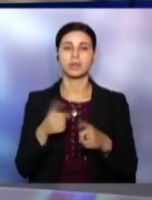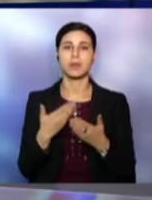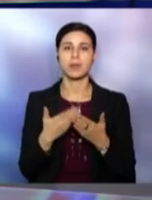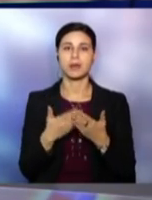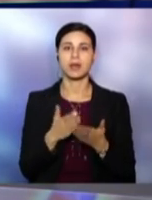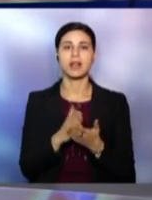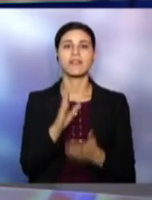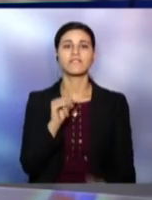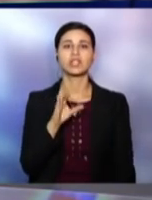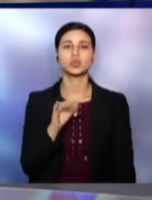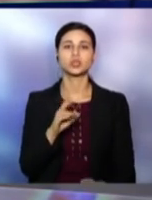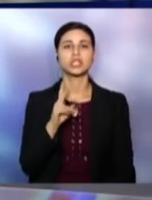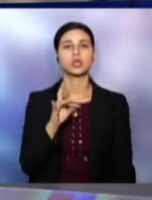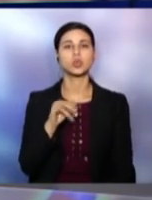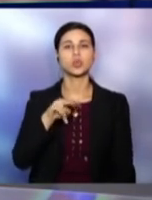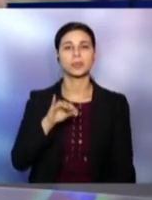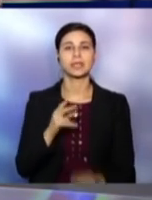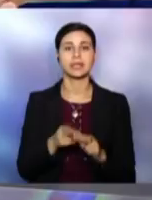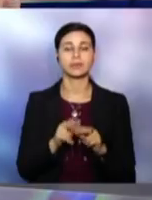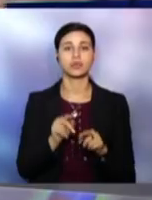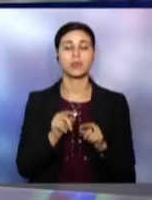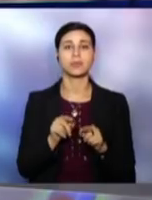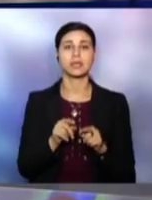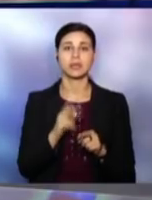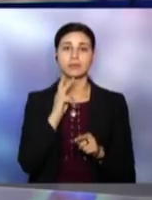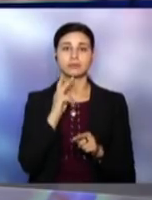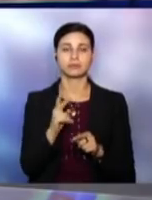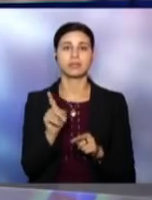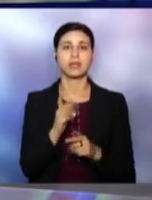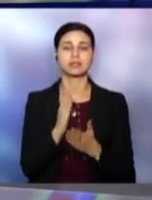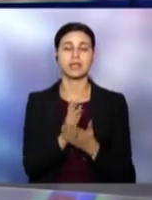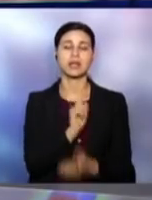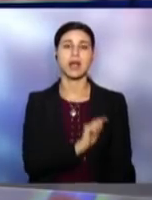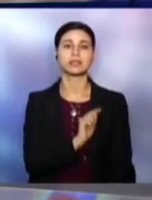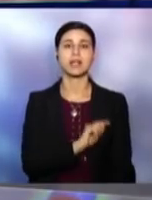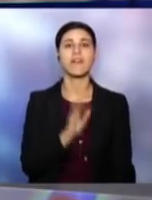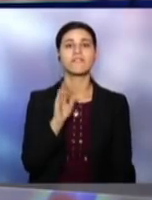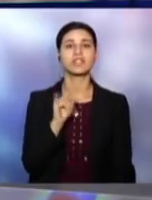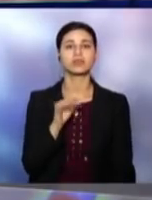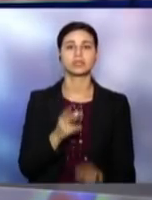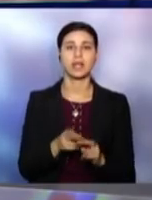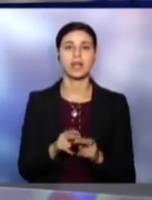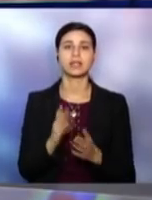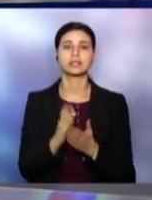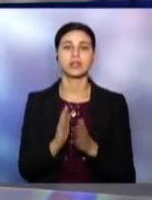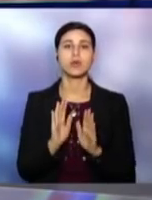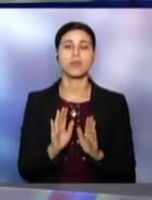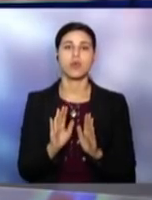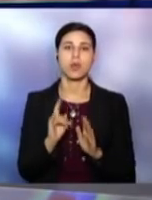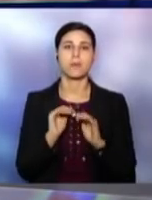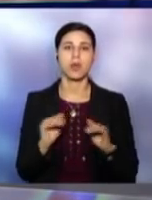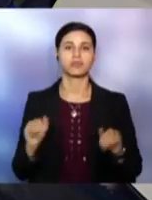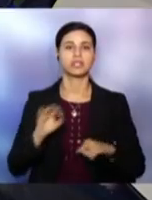რომ მიეკუთვნება ვირუსული კრუპი, იმიტომ რომ იმ კლინიკური მიმდინარეობით, რაც ახასიათებს ვირუსული კრუპი, ეს არის მხოლოდ და მხოლოდ